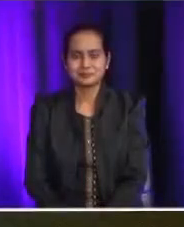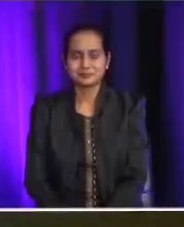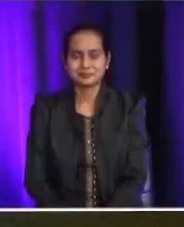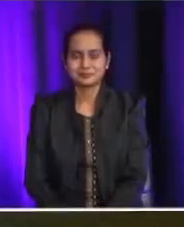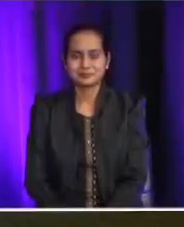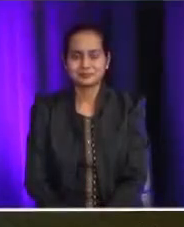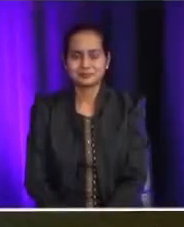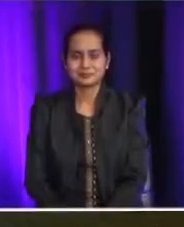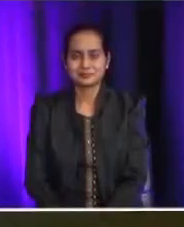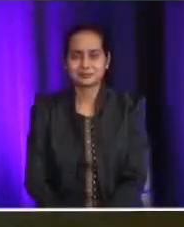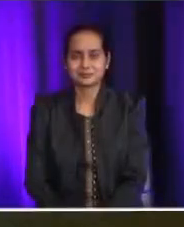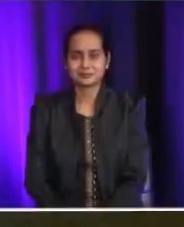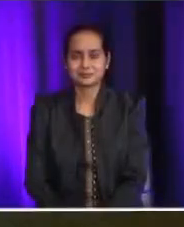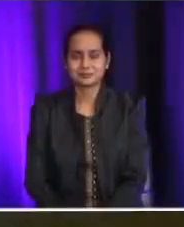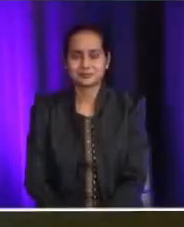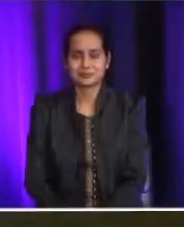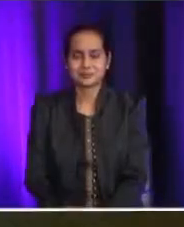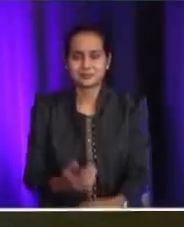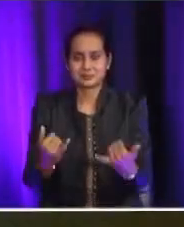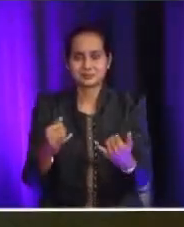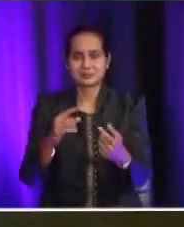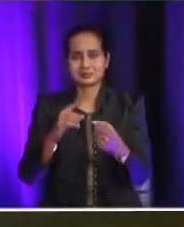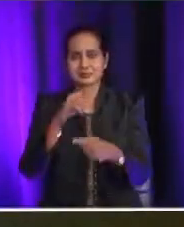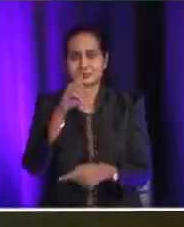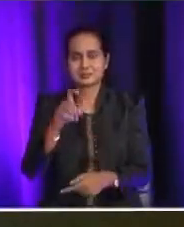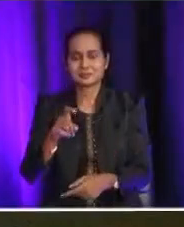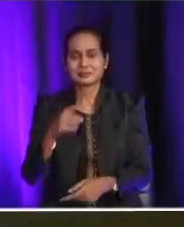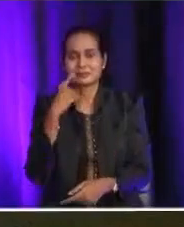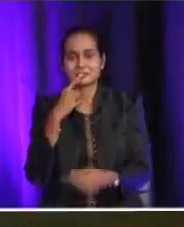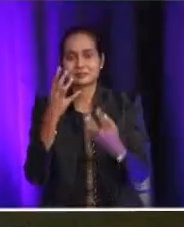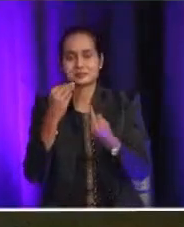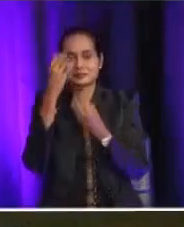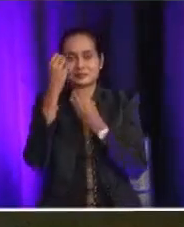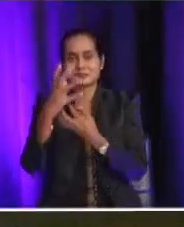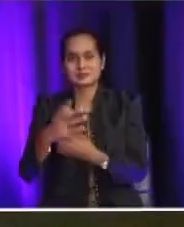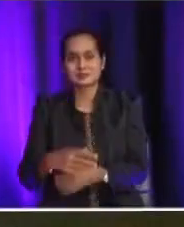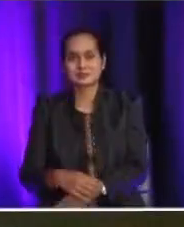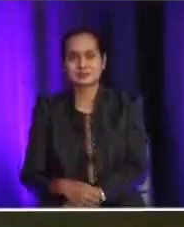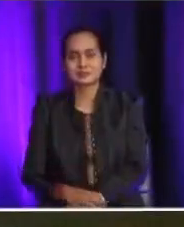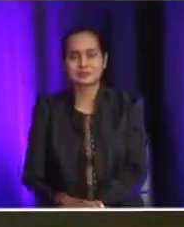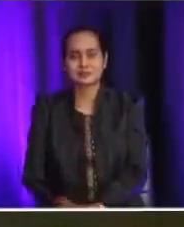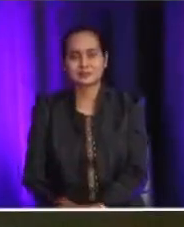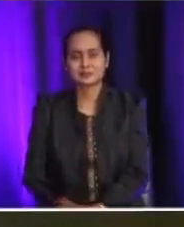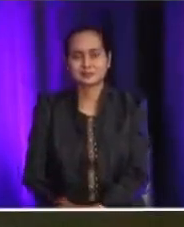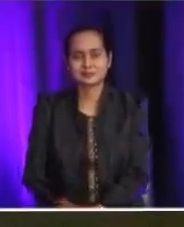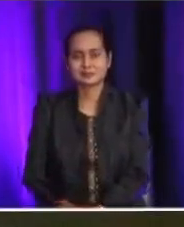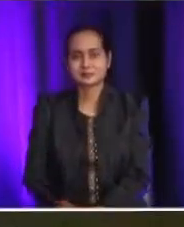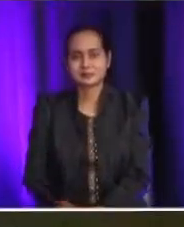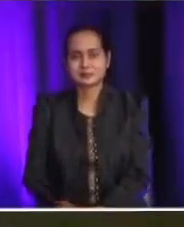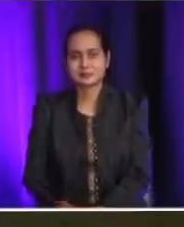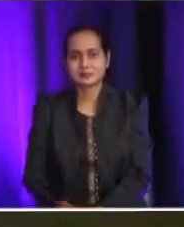Jadi kita tanya kawan-kawan kita ya. Okey, silakan. Siapa nak berikan? Mungkin dulu. Ilhan. Ya, silakan Ilhan.